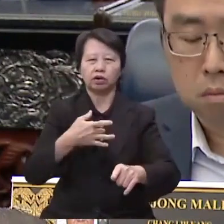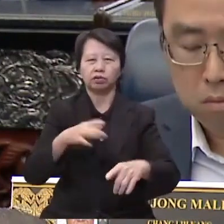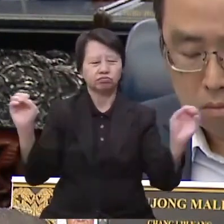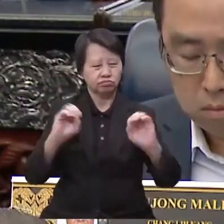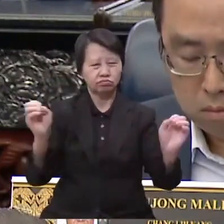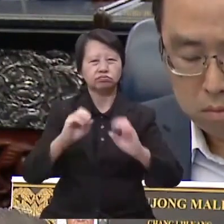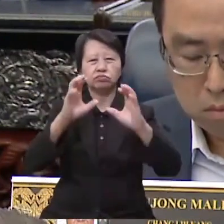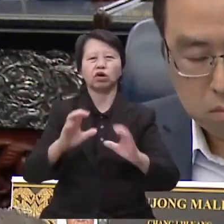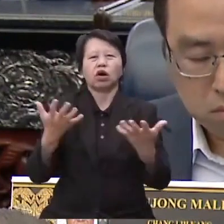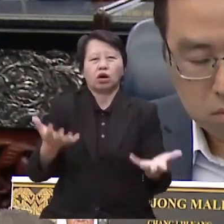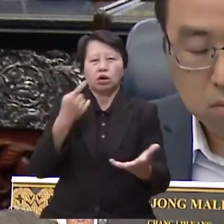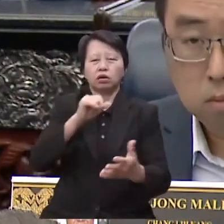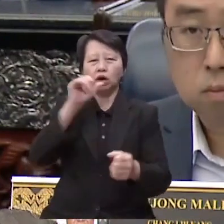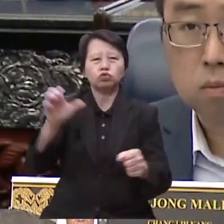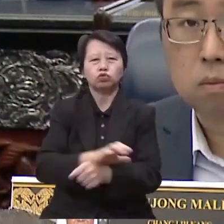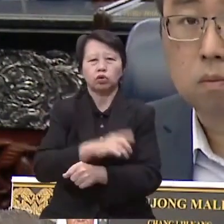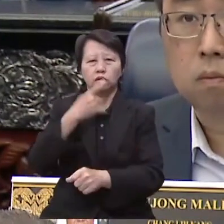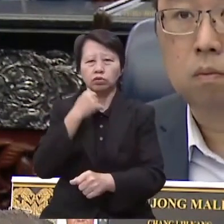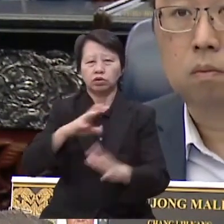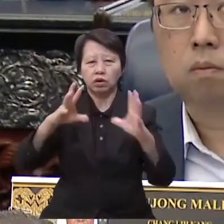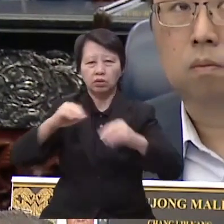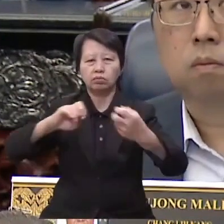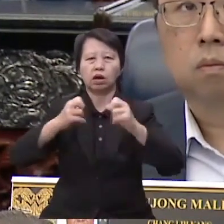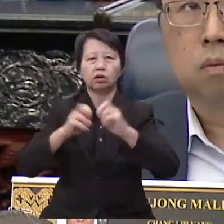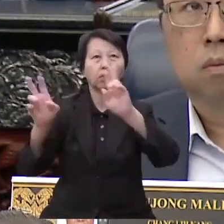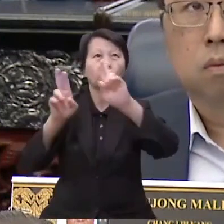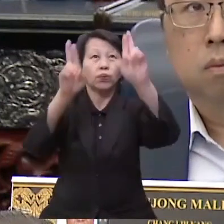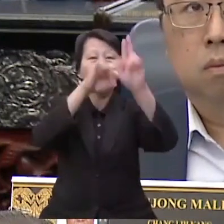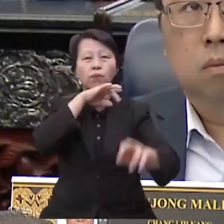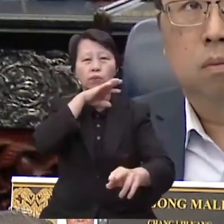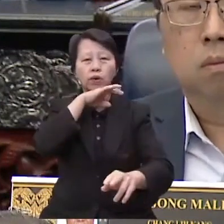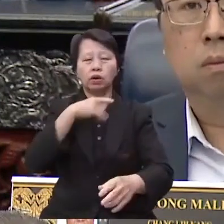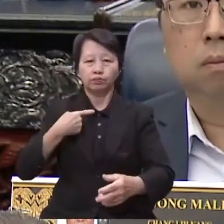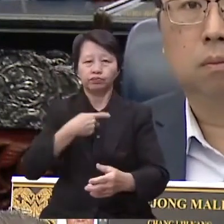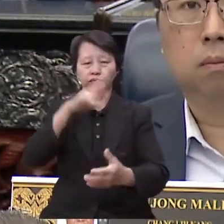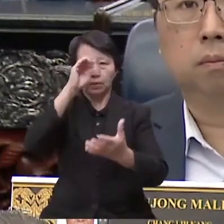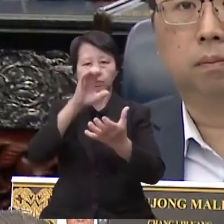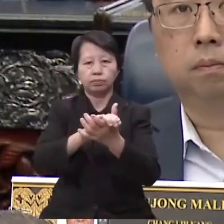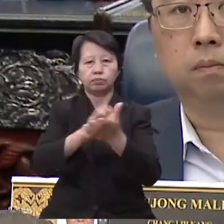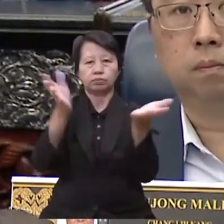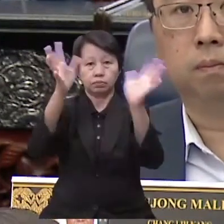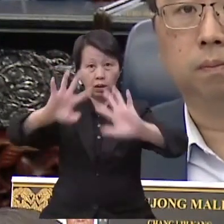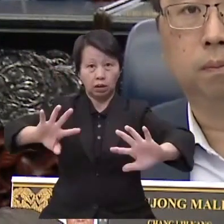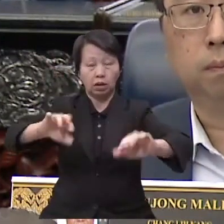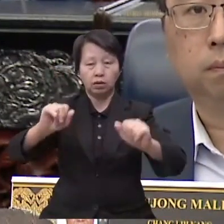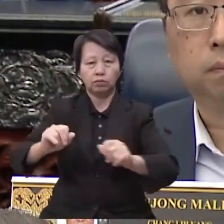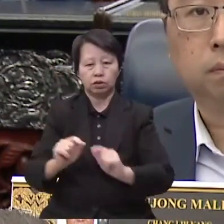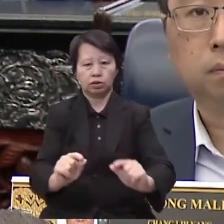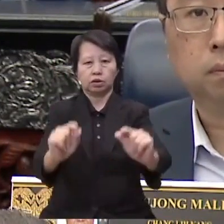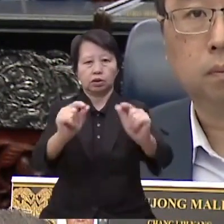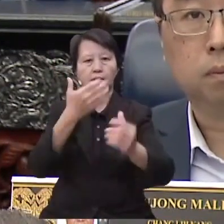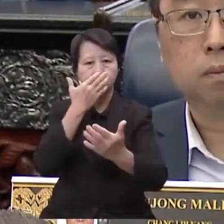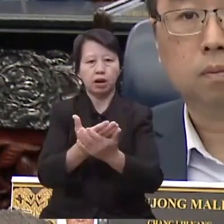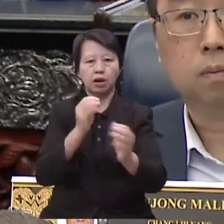buat masa ini ya tidak mencukupi untuk kita tangani Kita percaya ya sememangnya ASEAN ini kita dapat bergerak dengan lebih baik